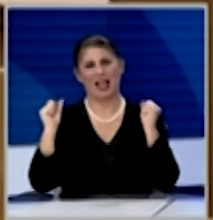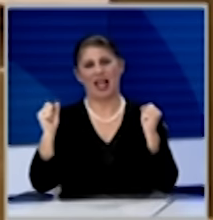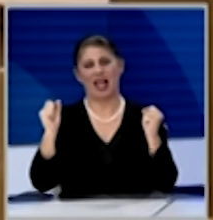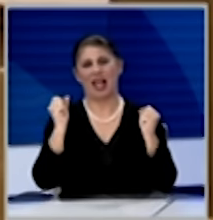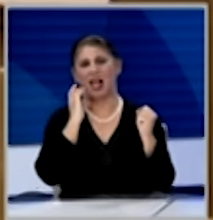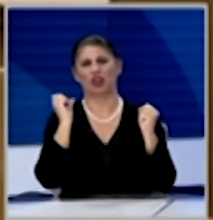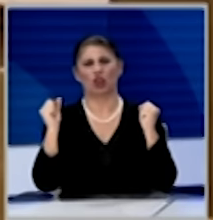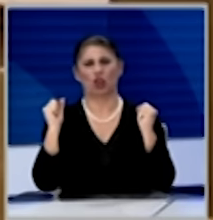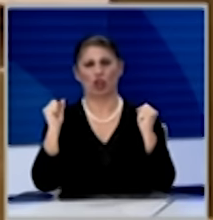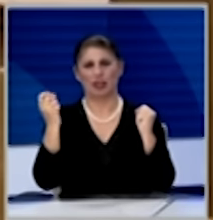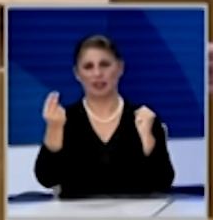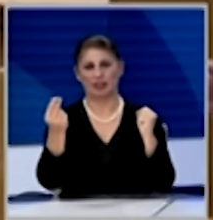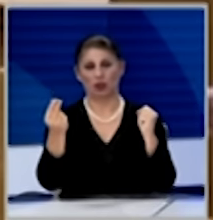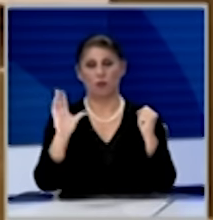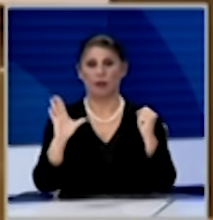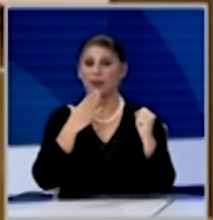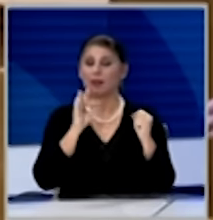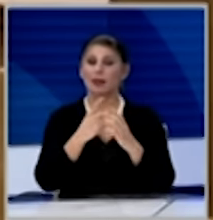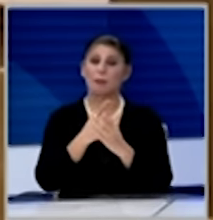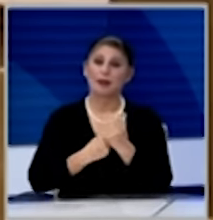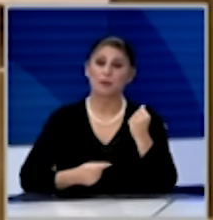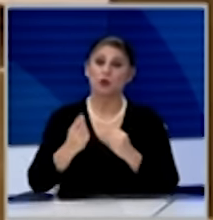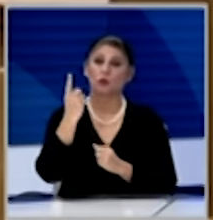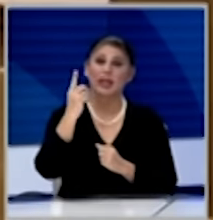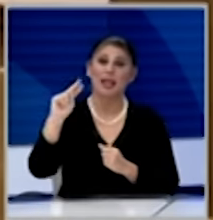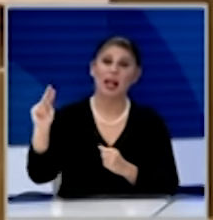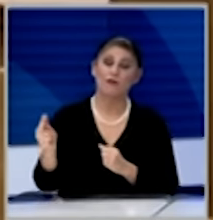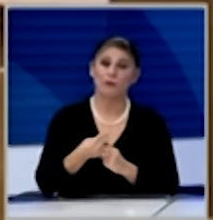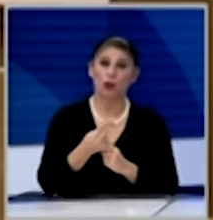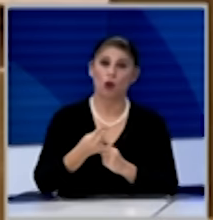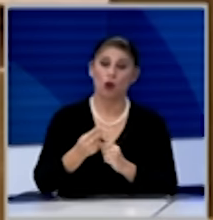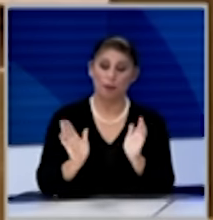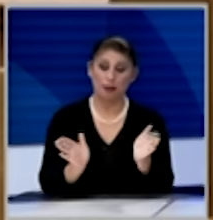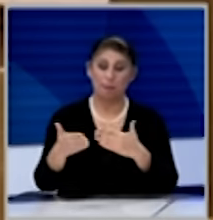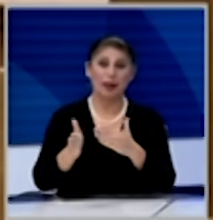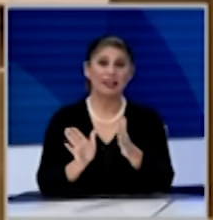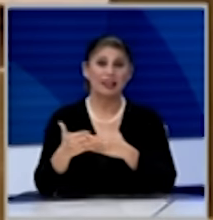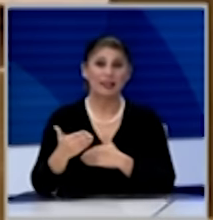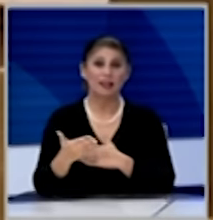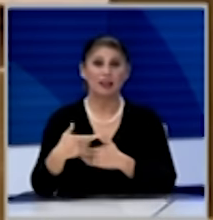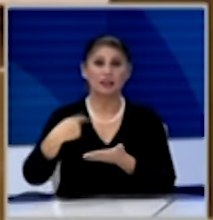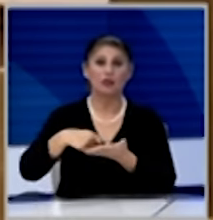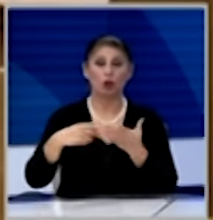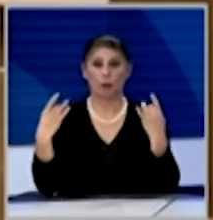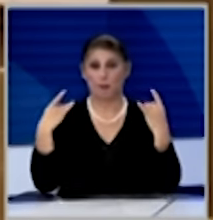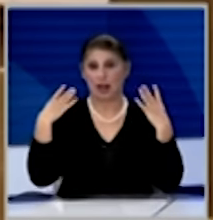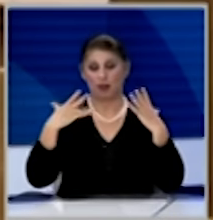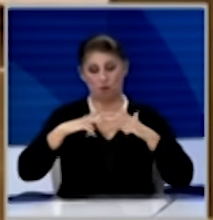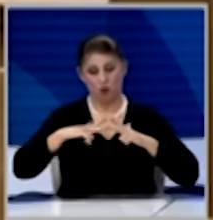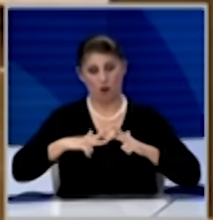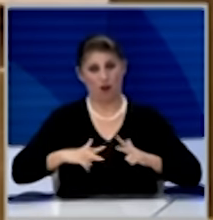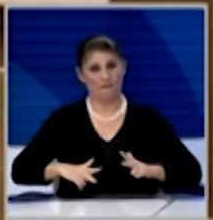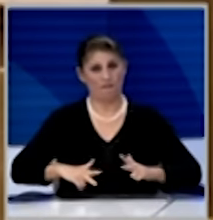της οικονομίας να μη λείψει δηλαδή εδώ που τα λέμε ούτε 1€ απ τα πακέτα και τις φοροαπαλλαγές που